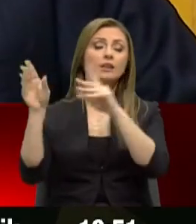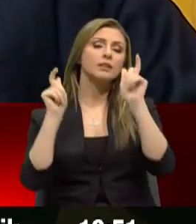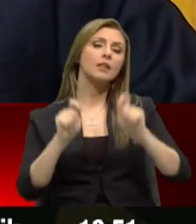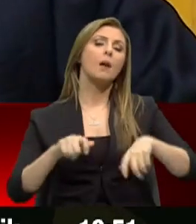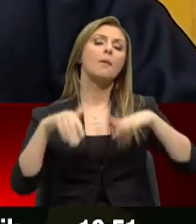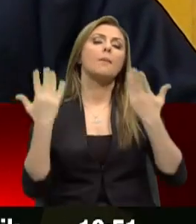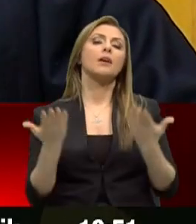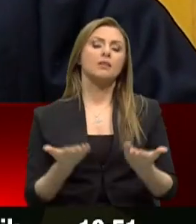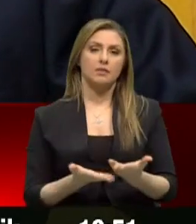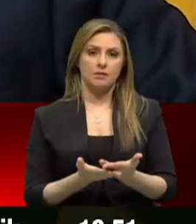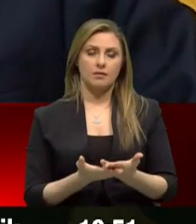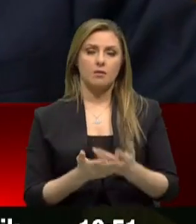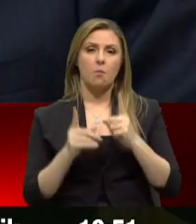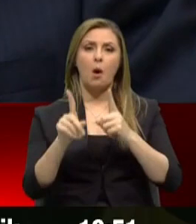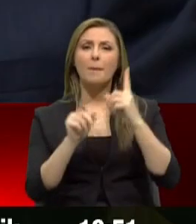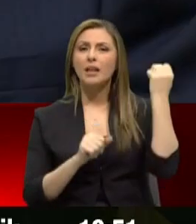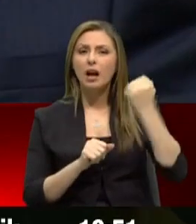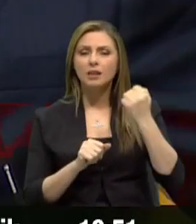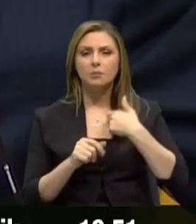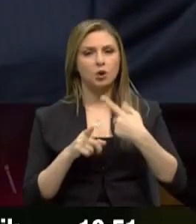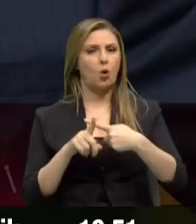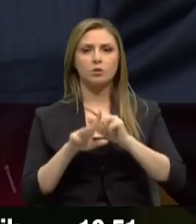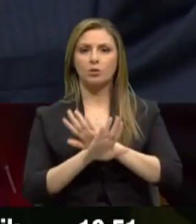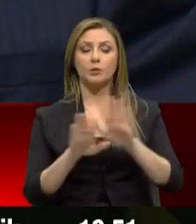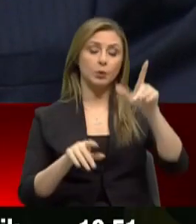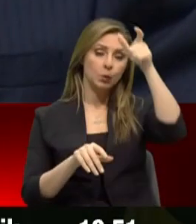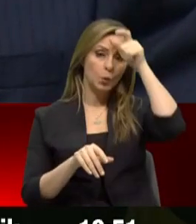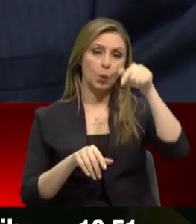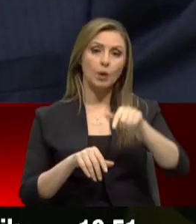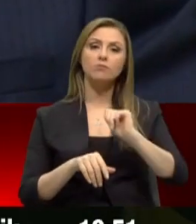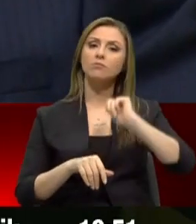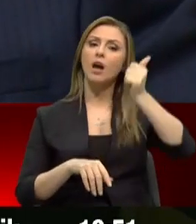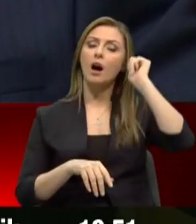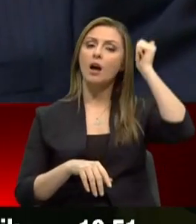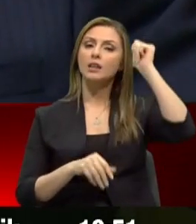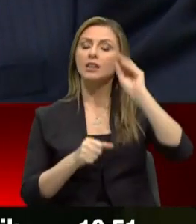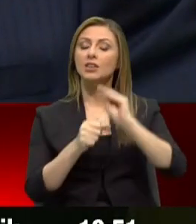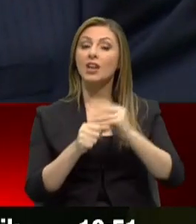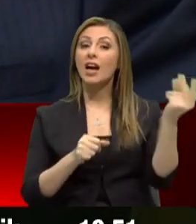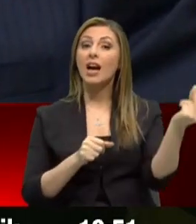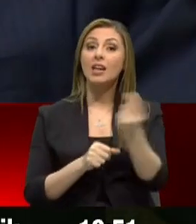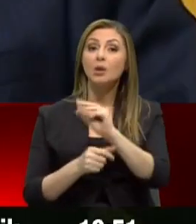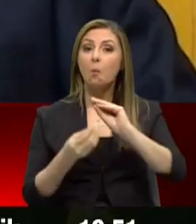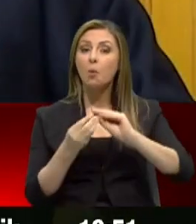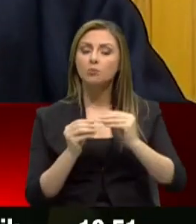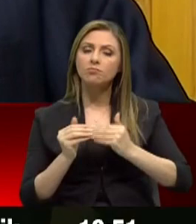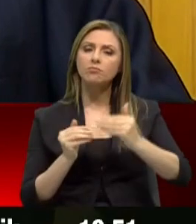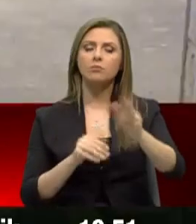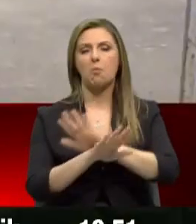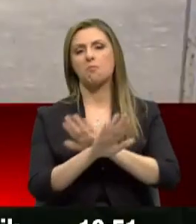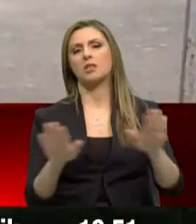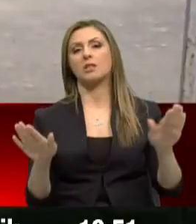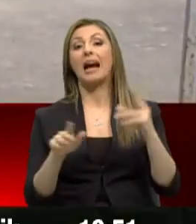edemeyiz. Böylesi bir vahşete ortak olamayız. Türkiye'nin yarınlarında sığınmacı sorunu inşallah